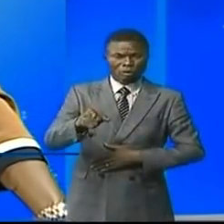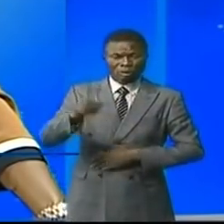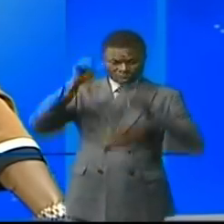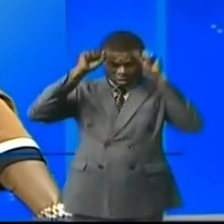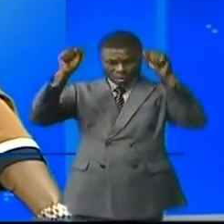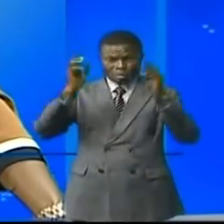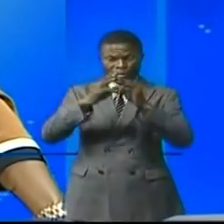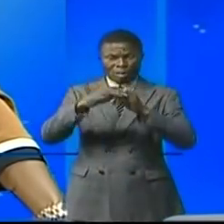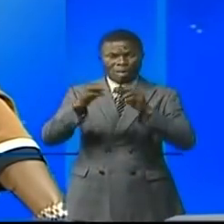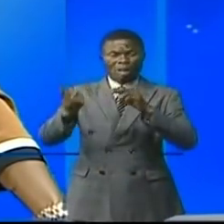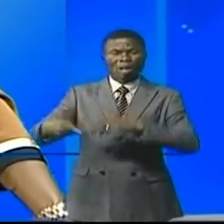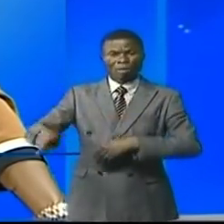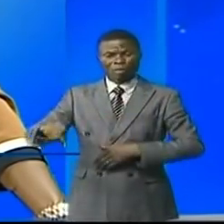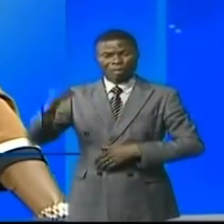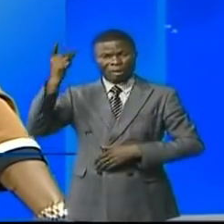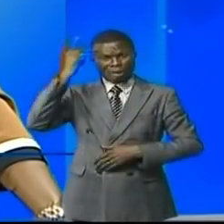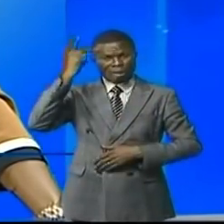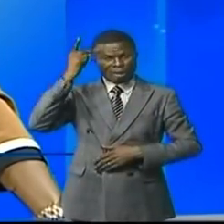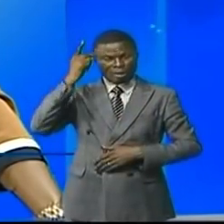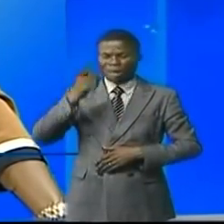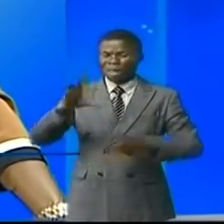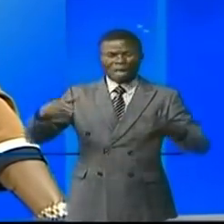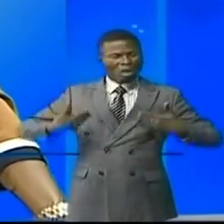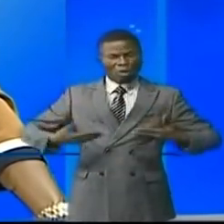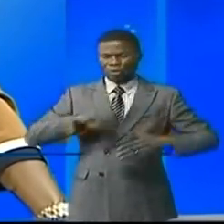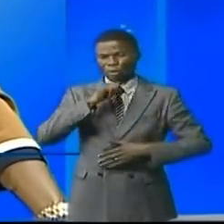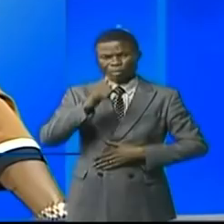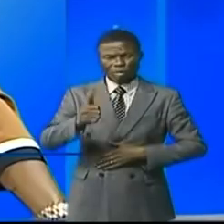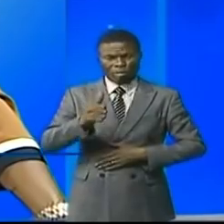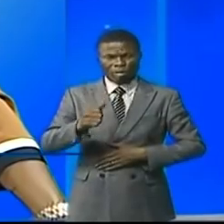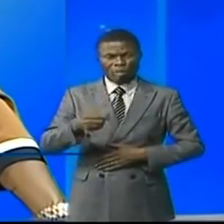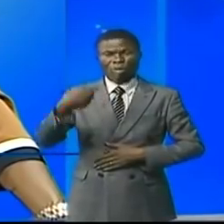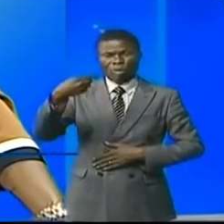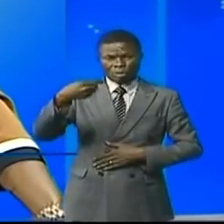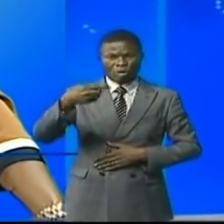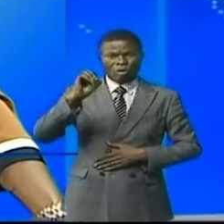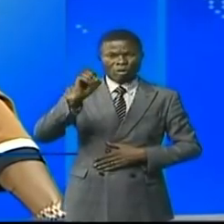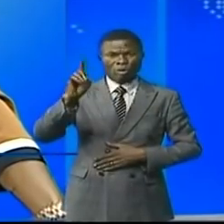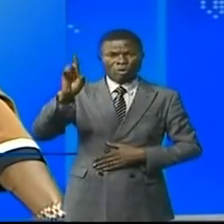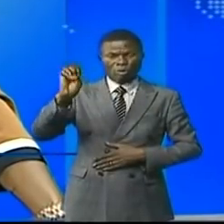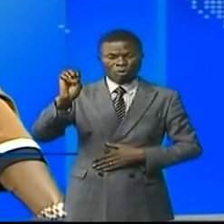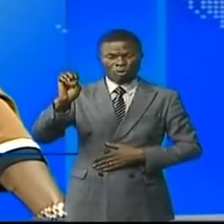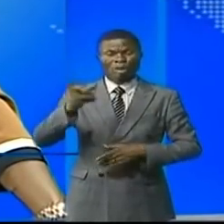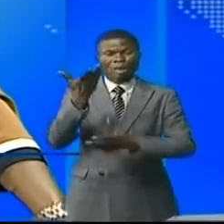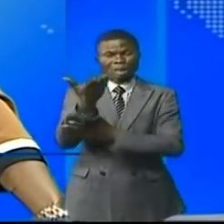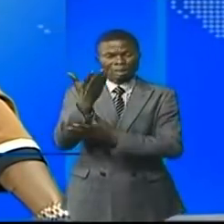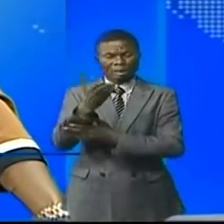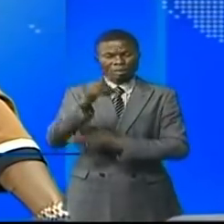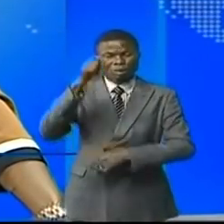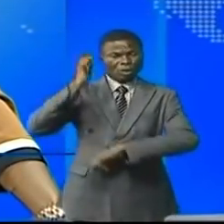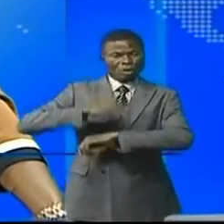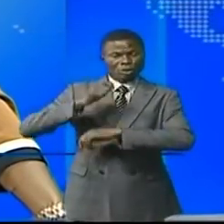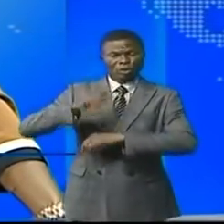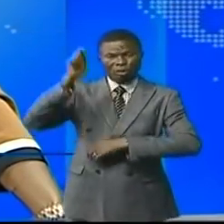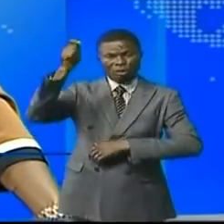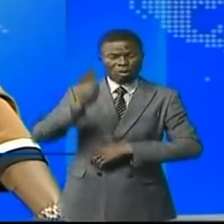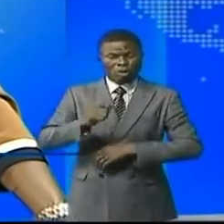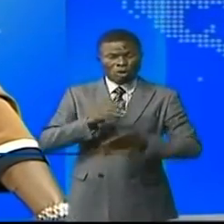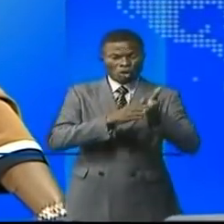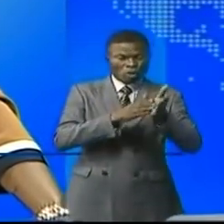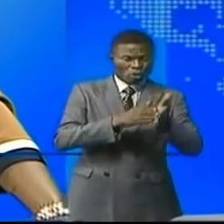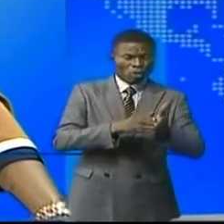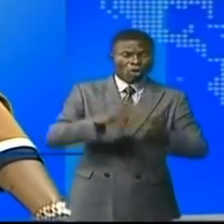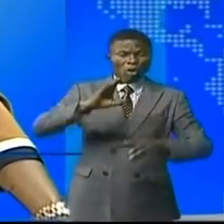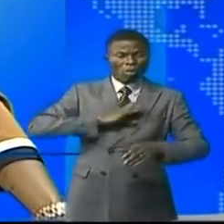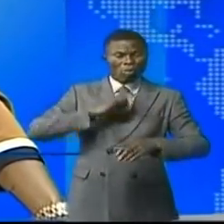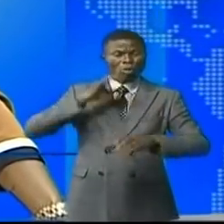l'Assemblée provinciale de Kinshasa condamne cet acte. Godempoi sollicite de la justice militaire la poursuite du policier auteur de